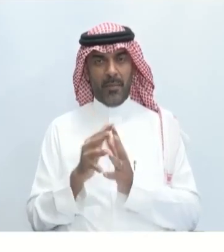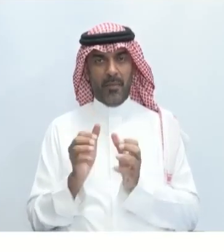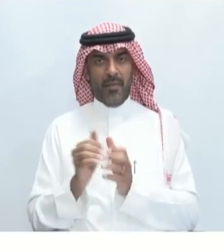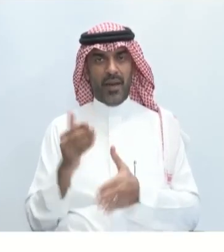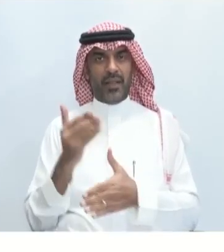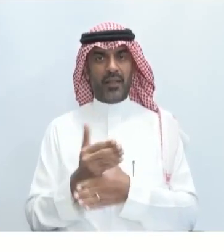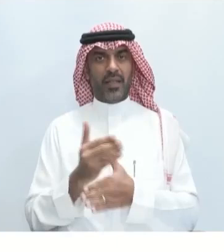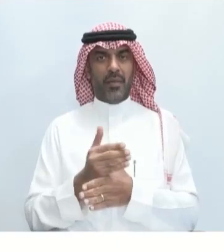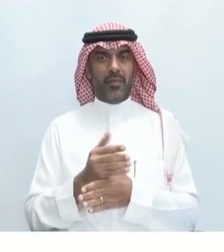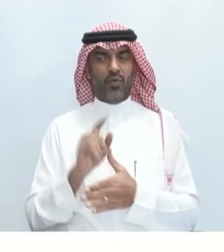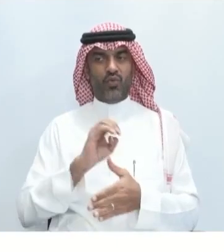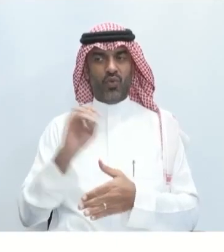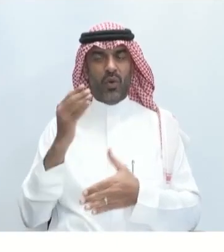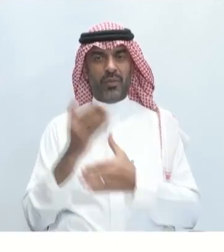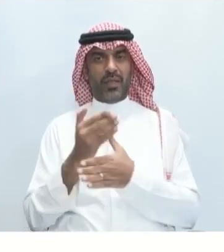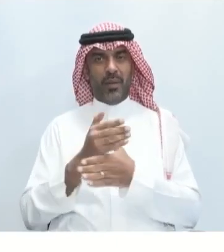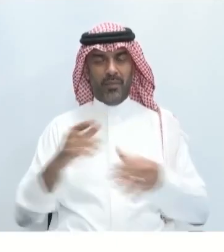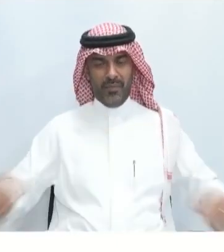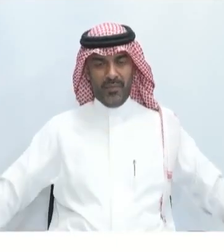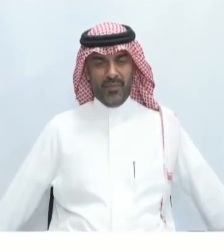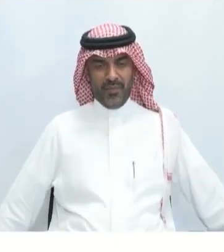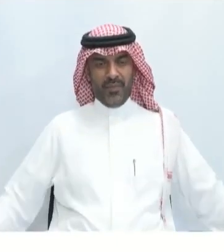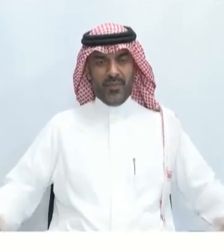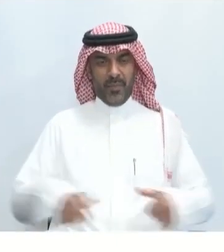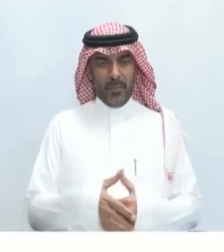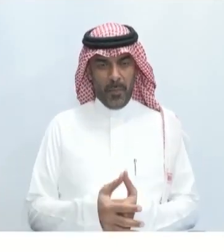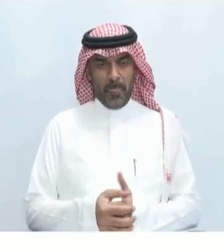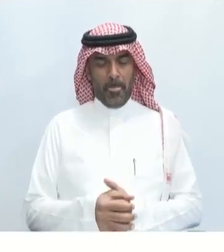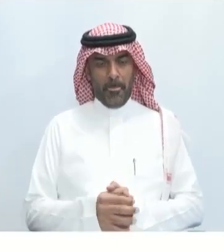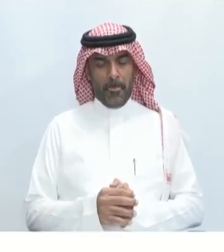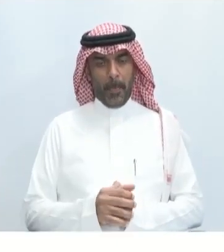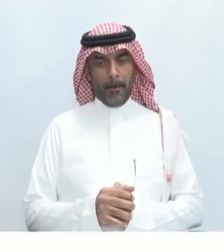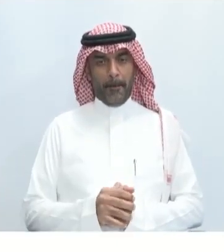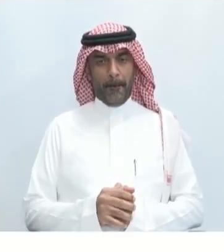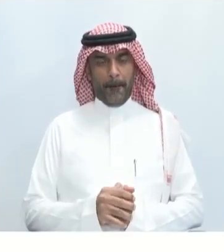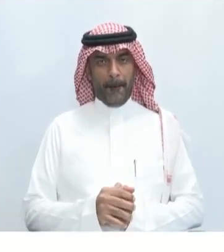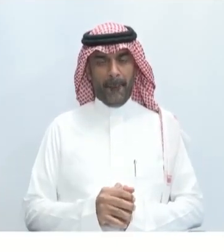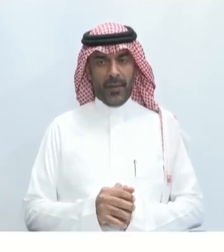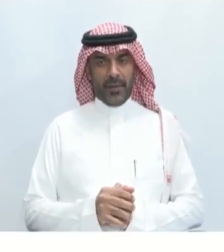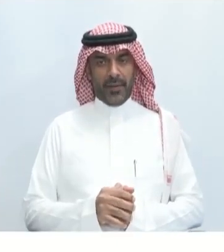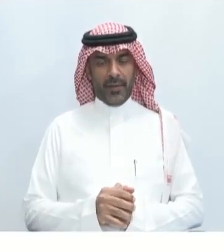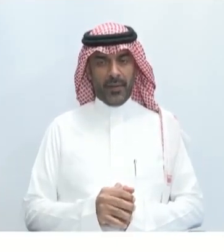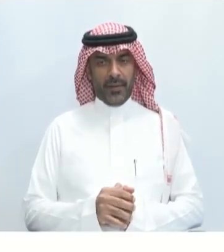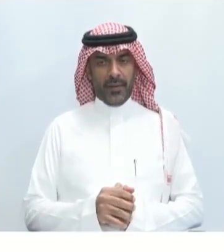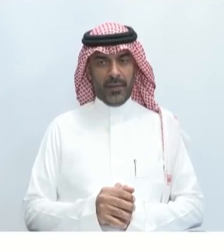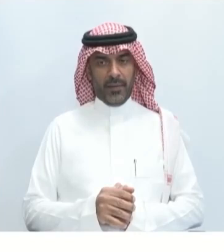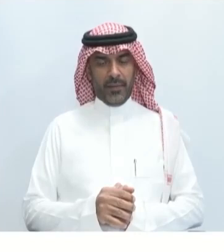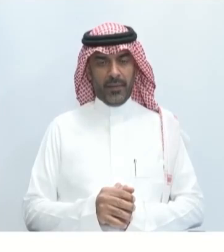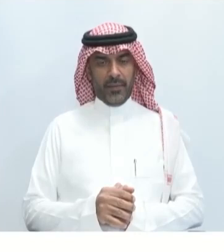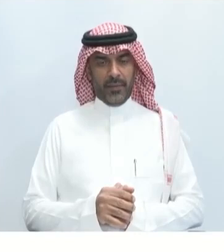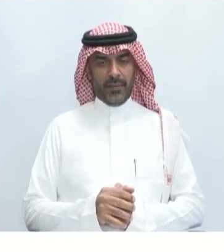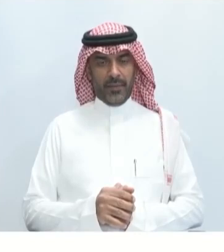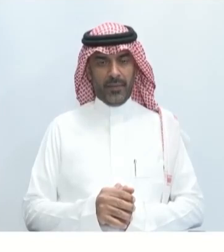محبتك عند الناس اذا عللت الابتسامه بزياده المحبه اذا كي تدل على معنى